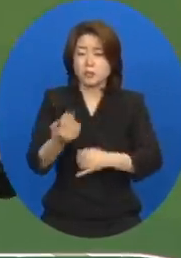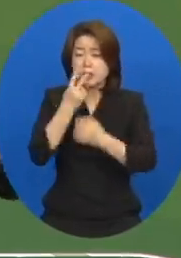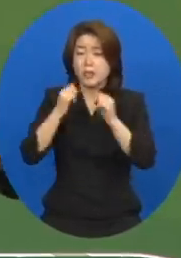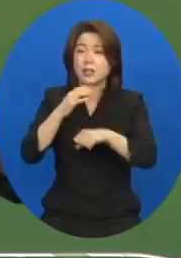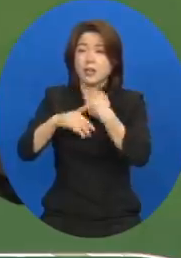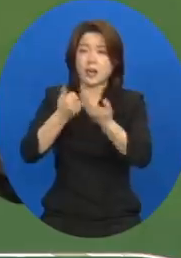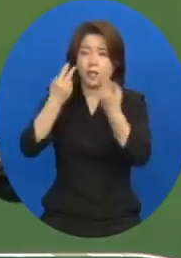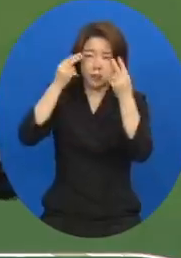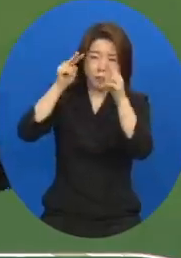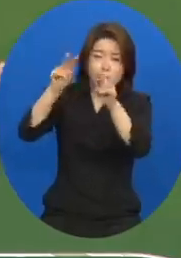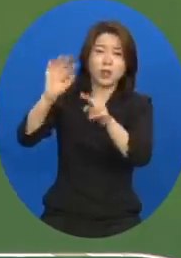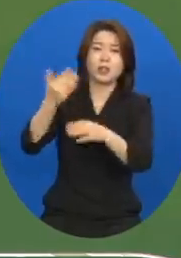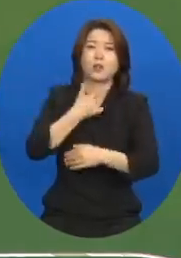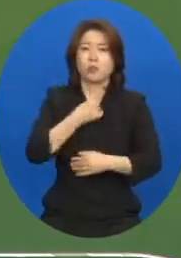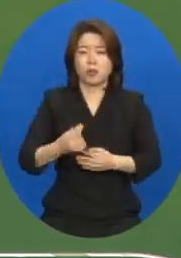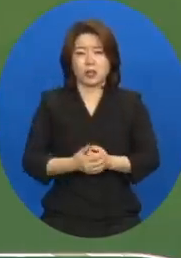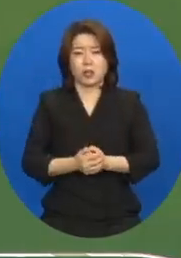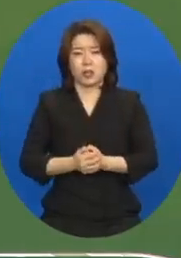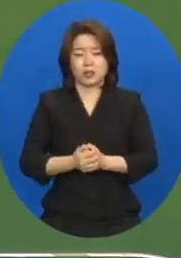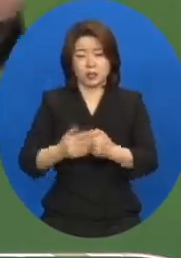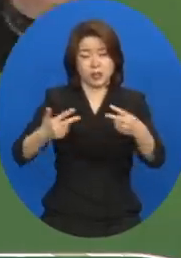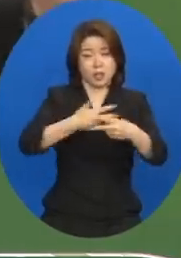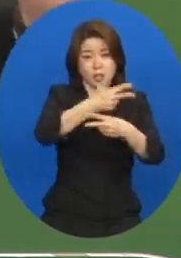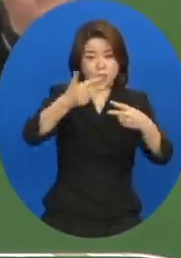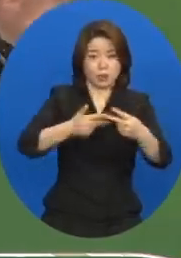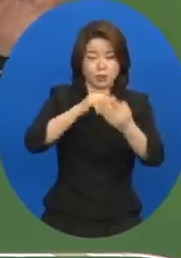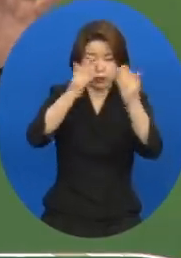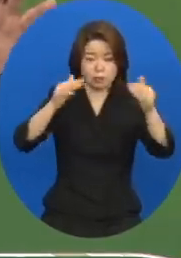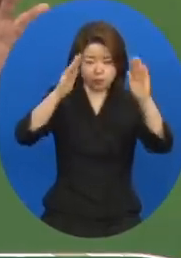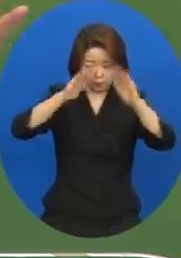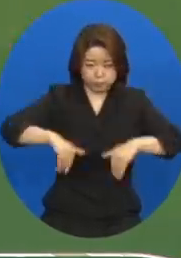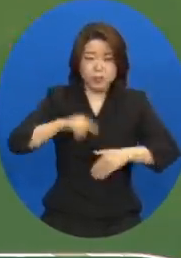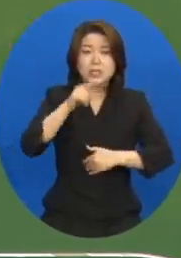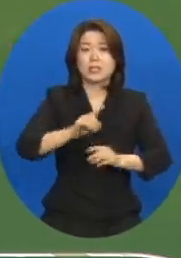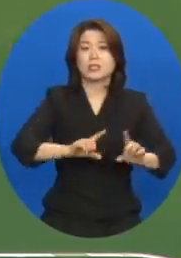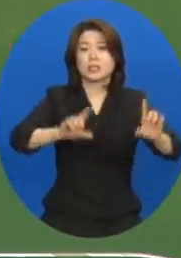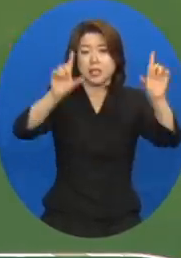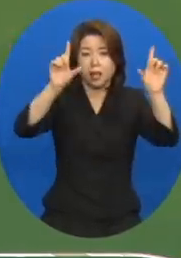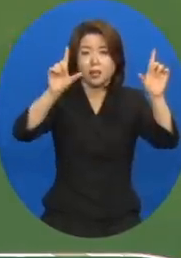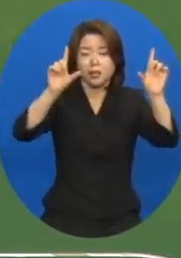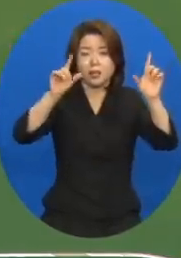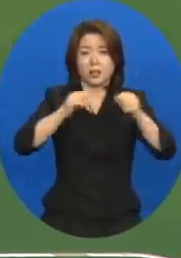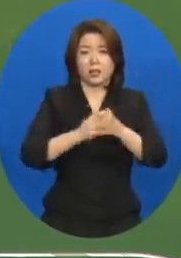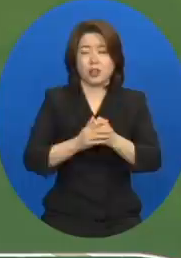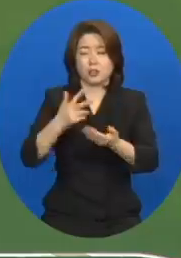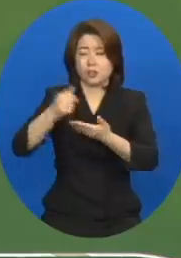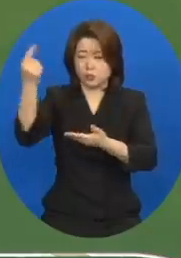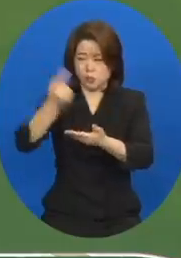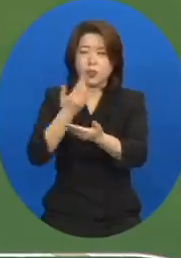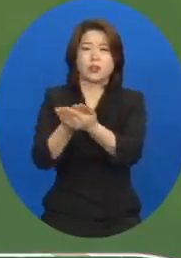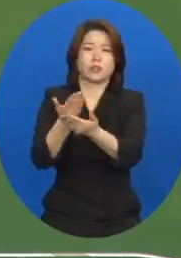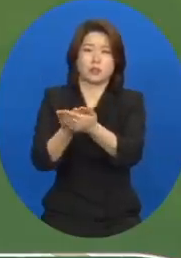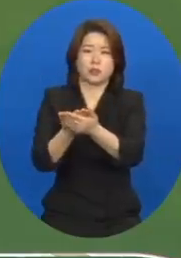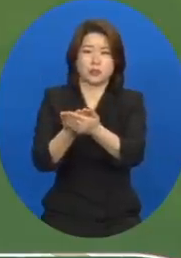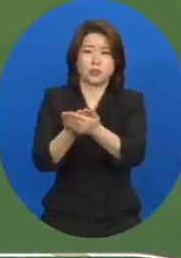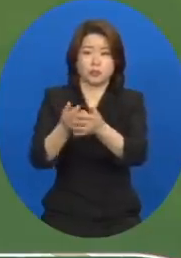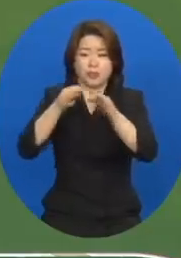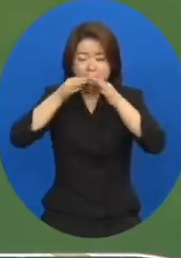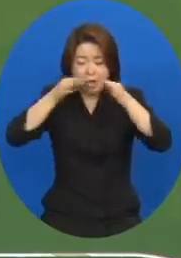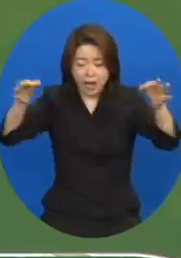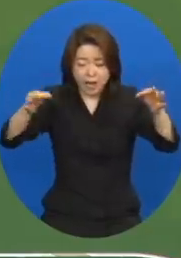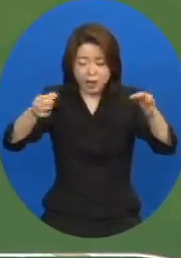하나님을 보게 되기를 원합니다. 여리고성이 무너지는 그날이 주님 오게 하시옵소서. 통성으로